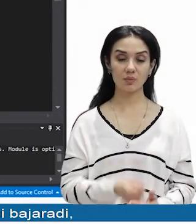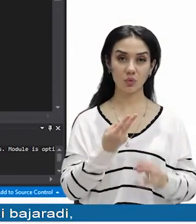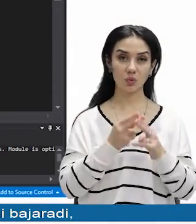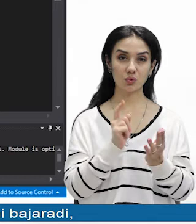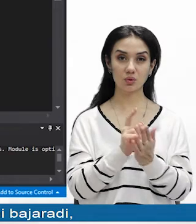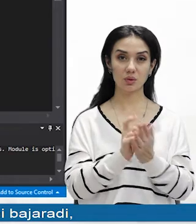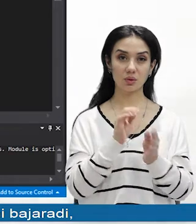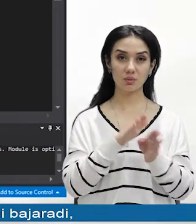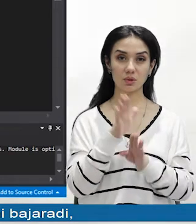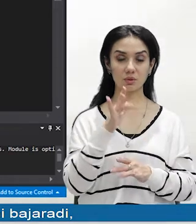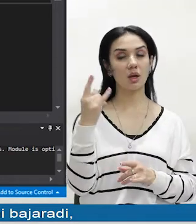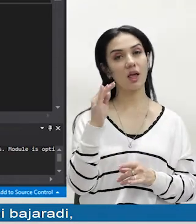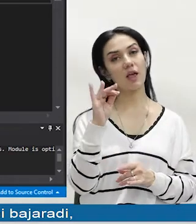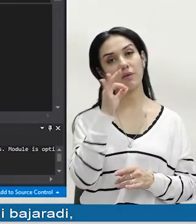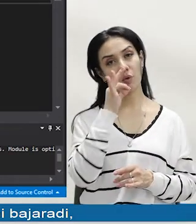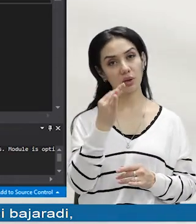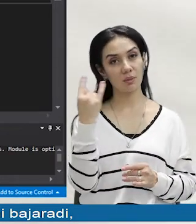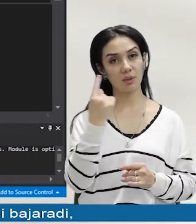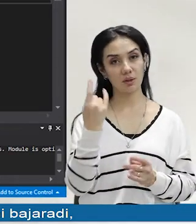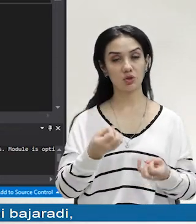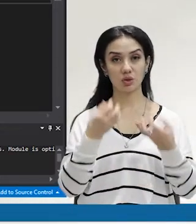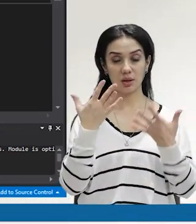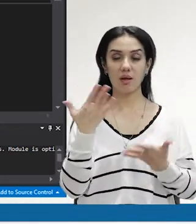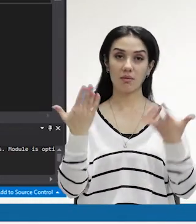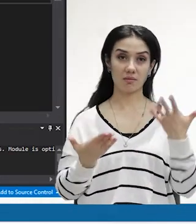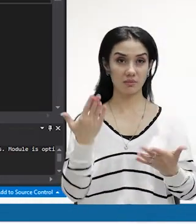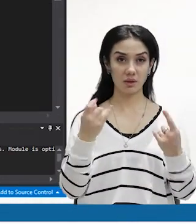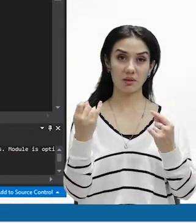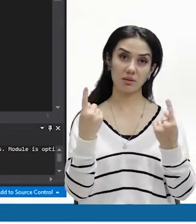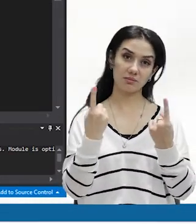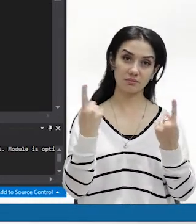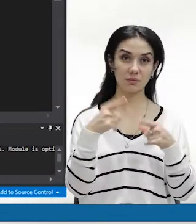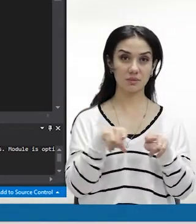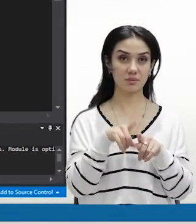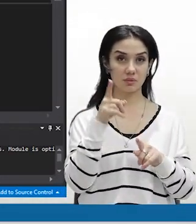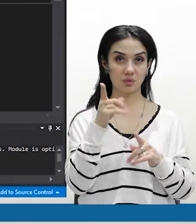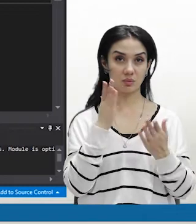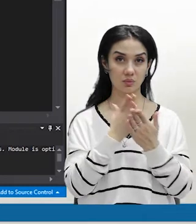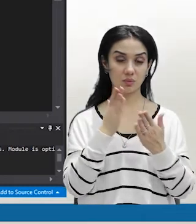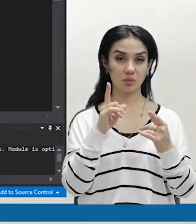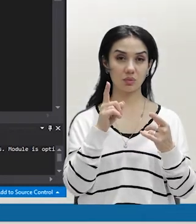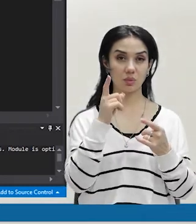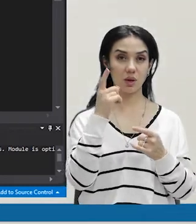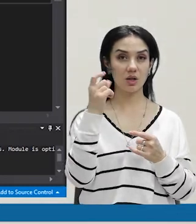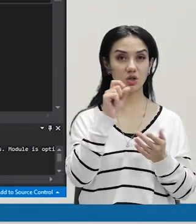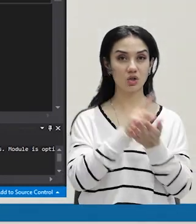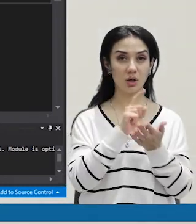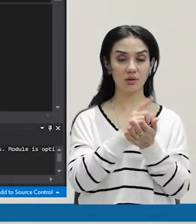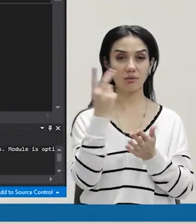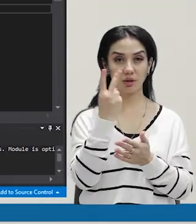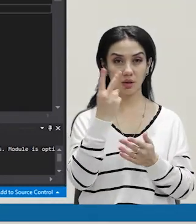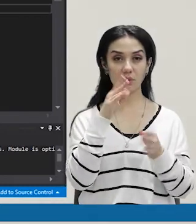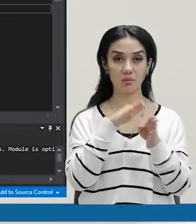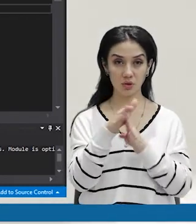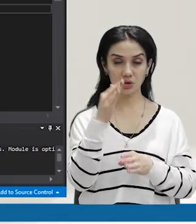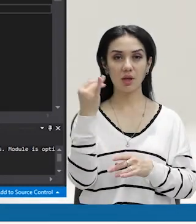shart bajarilsa ifoda 1 ni chiqar. Aks holda yana bir qanaqadir bunaqa bo'lsa, qaysidir shart 2 bajarilsa ifoda 2 ni